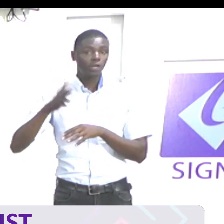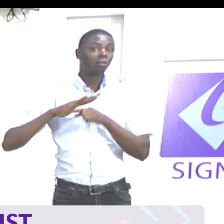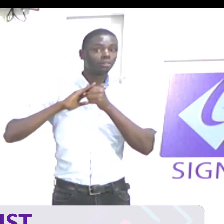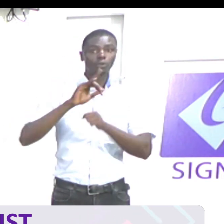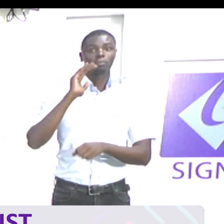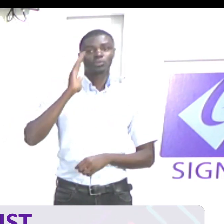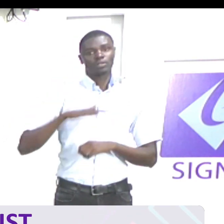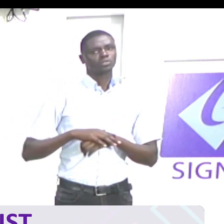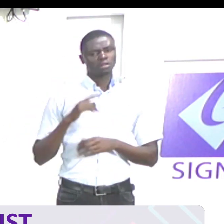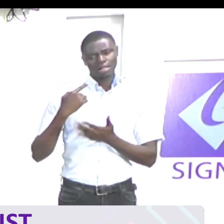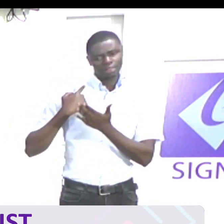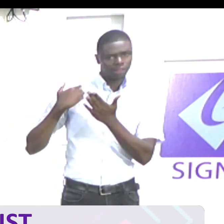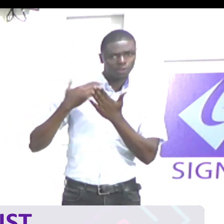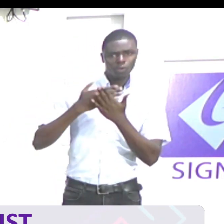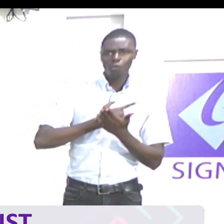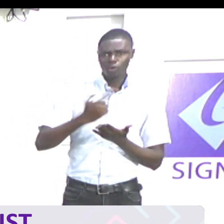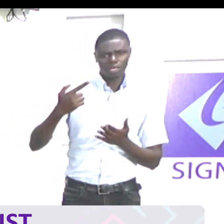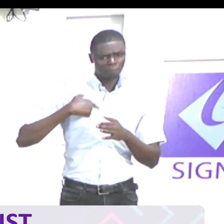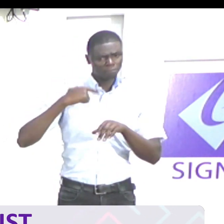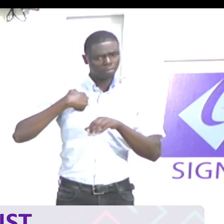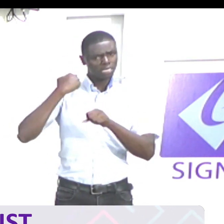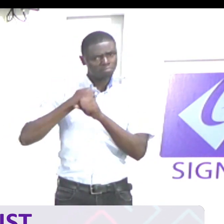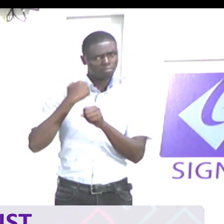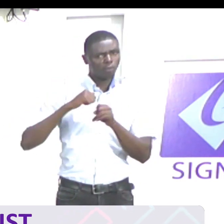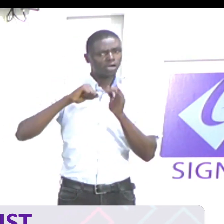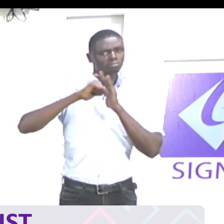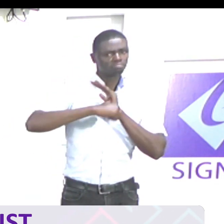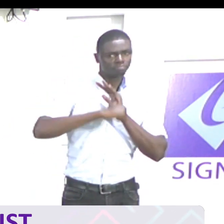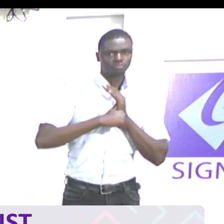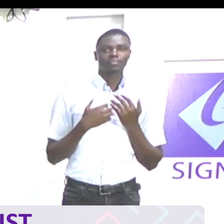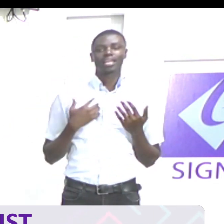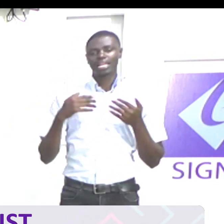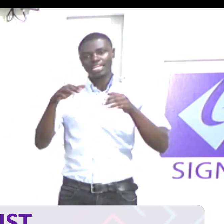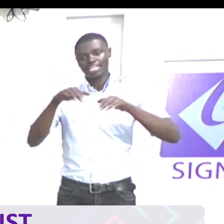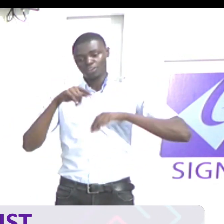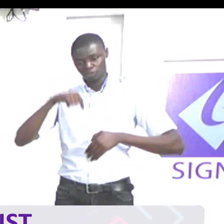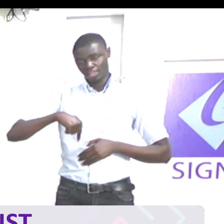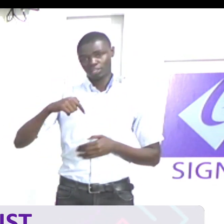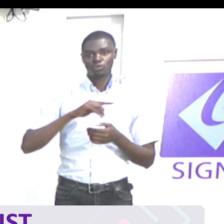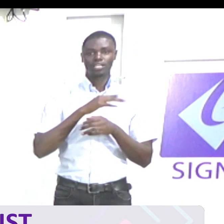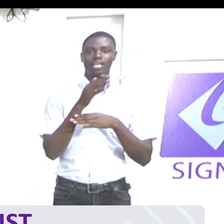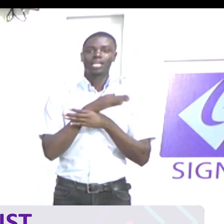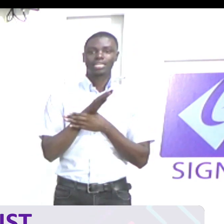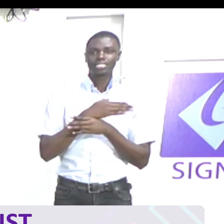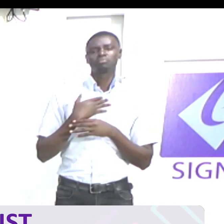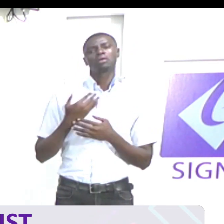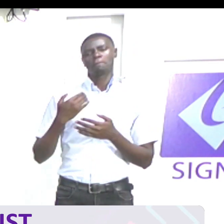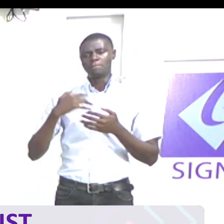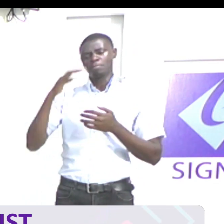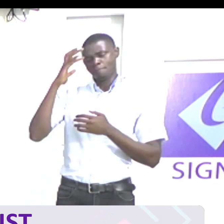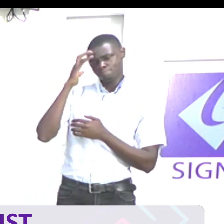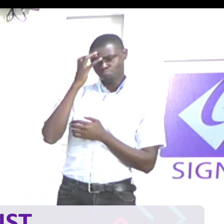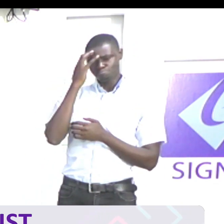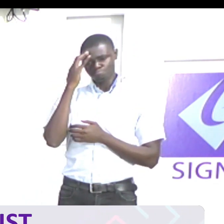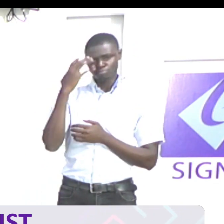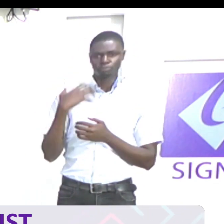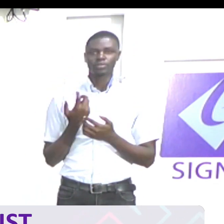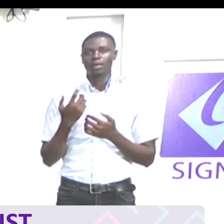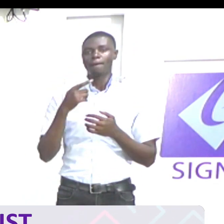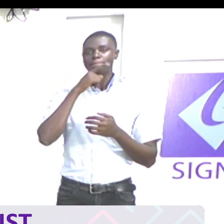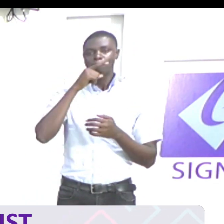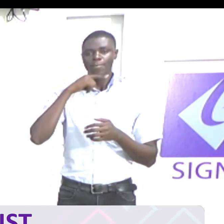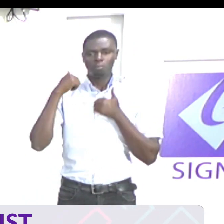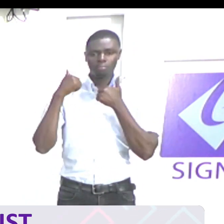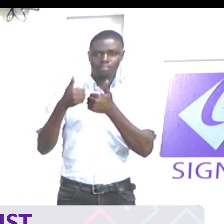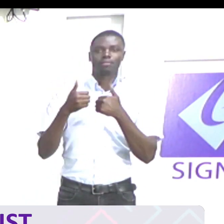kujituma. Hiyo mistake nimejituma vile inafaa. Kabisa. Of course nikitegea hii siku Alright. Nikipiga research za kwangu naona ndio kwa kimanga. Kabisa.